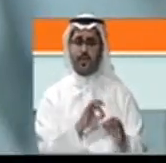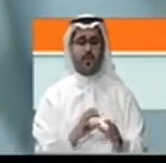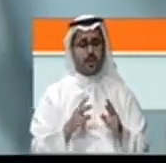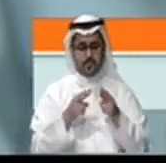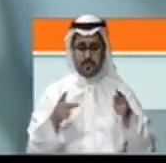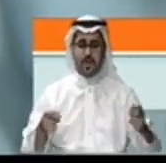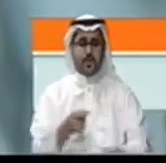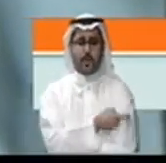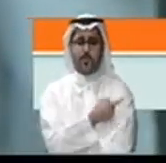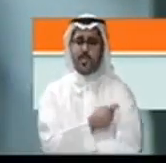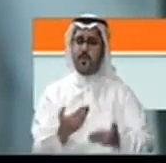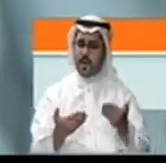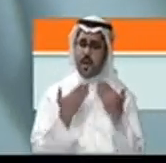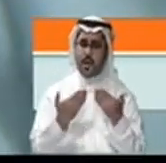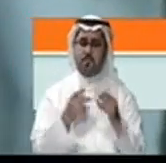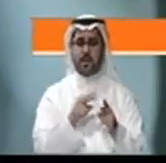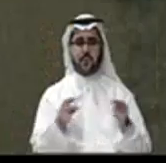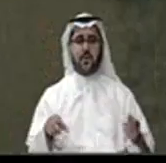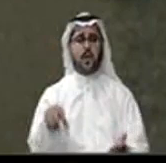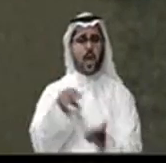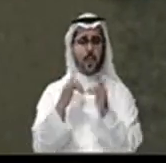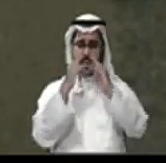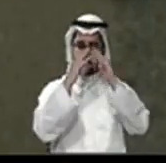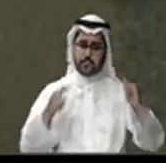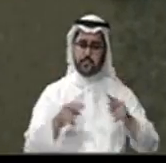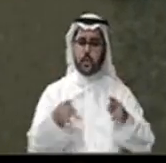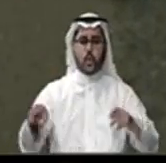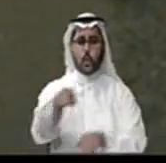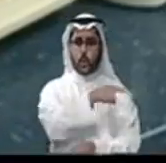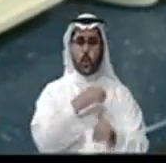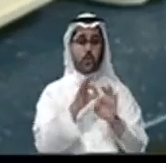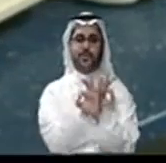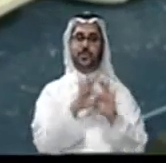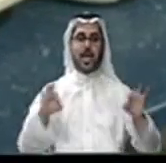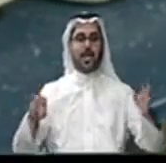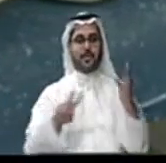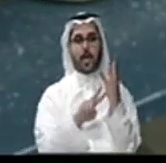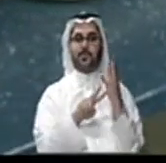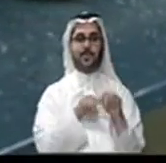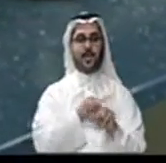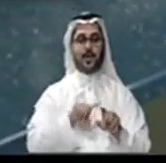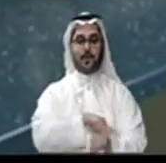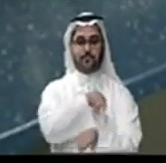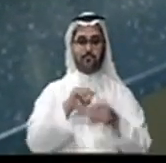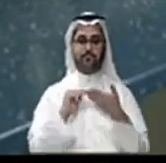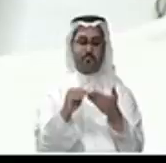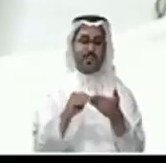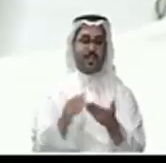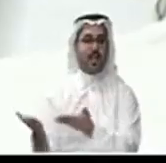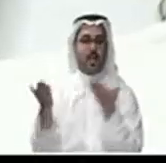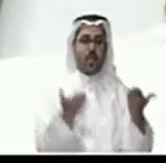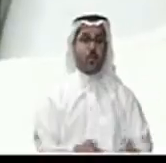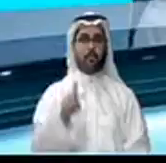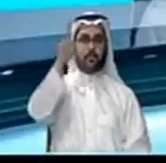كافة المستشفيات في مكة المكرمة والمشاعر المقدسة جهزت لخدمة ضيف الرحمن.